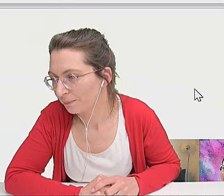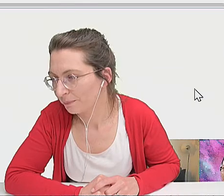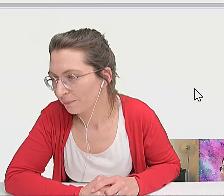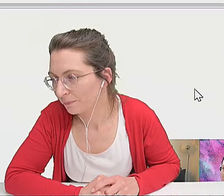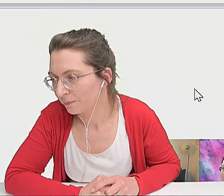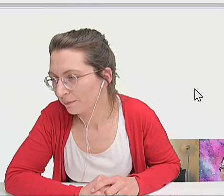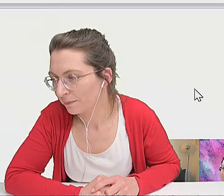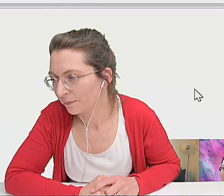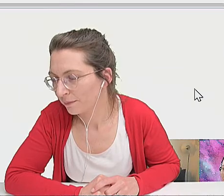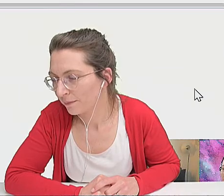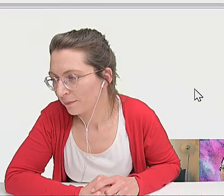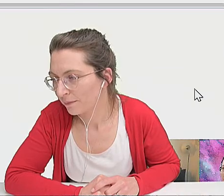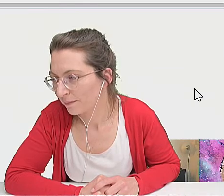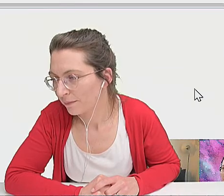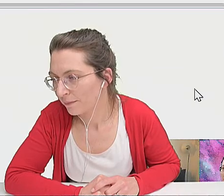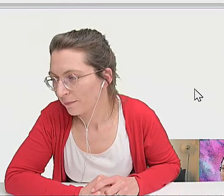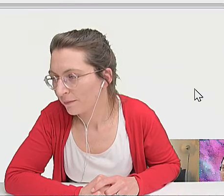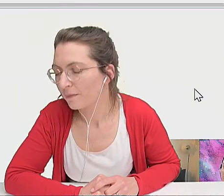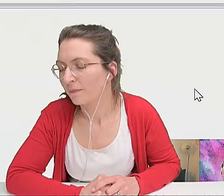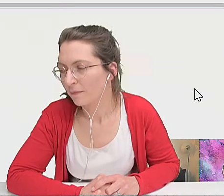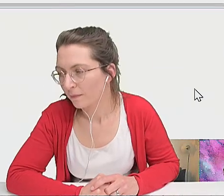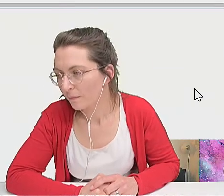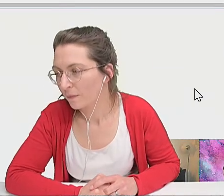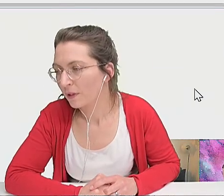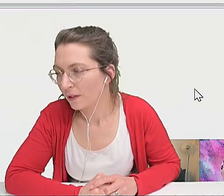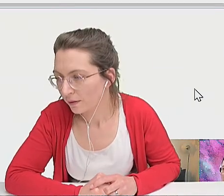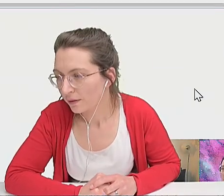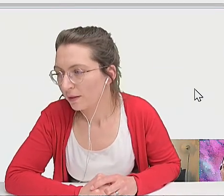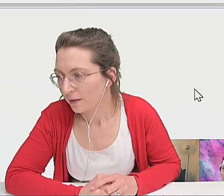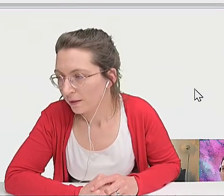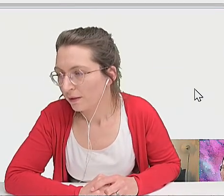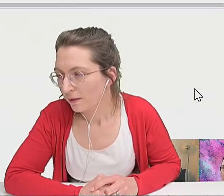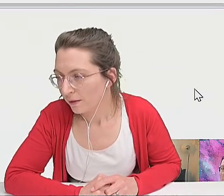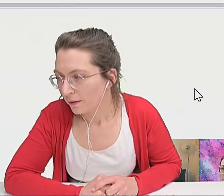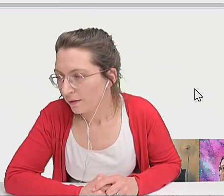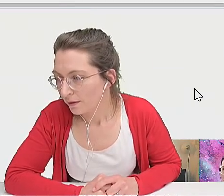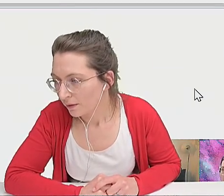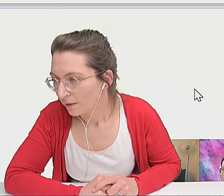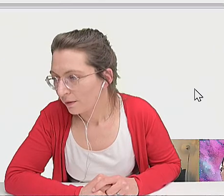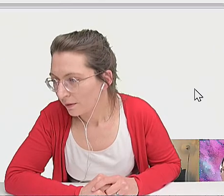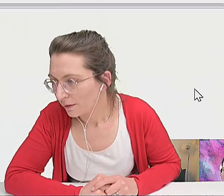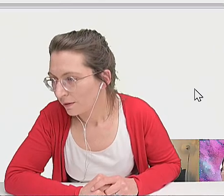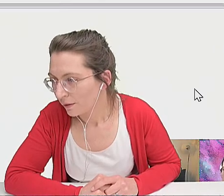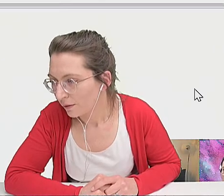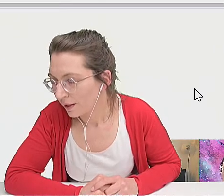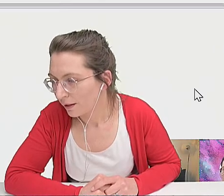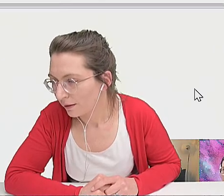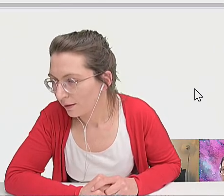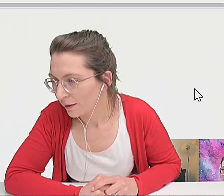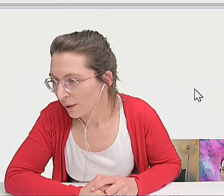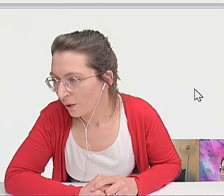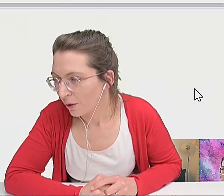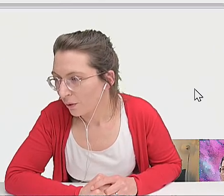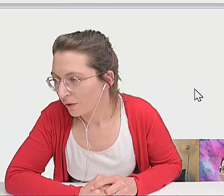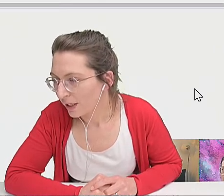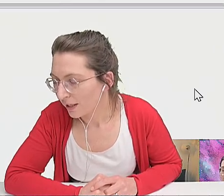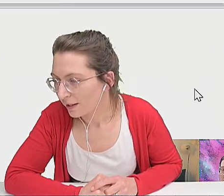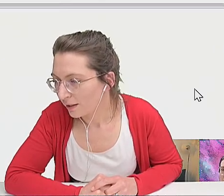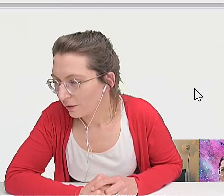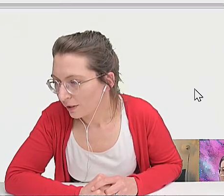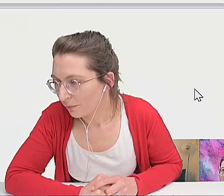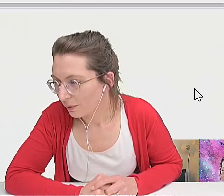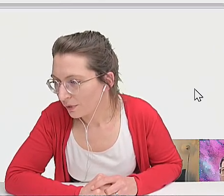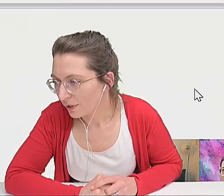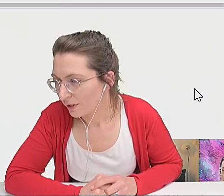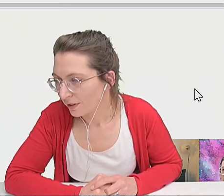Genau, da gibt es beide Varianten. Einmal diese von oben Sicht quasi und einmal diese aus der Robotersicht. Okay. Und ich kann